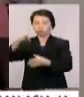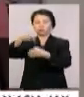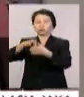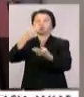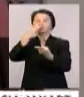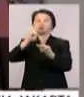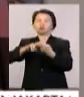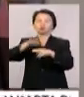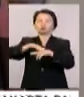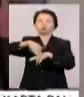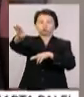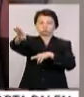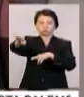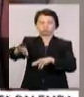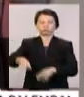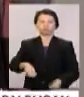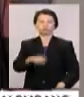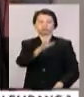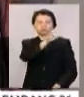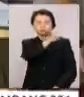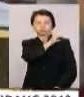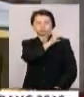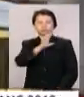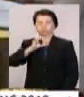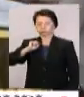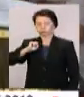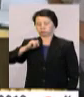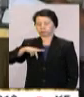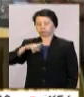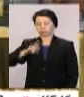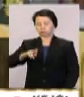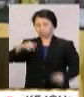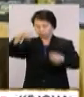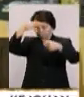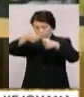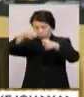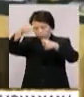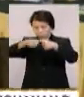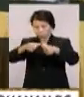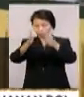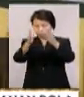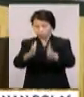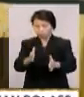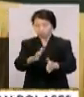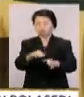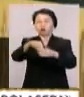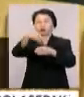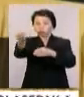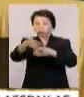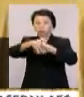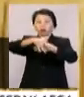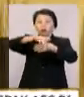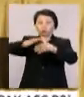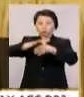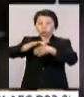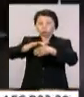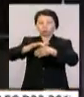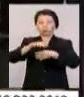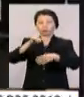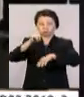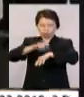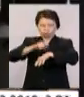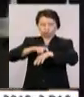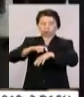pos. Pengerusi SPR Azhar Azizan Harun mengingatkan pengundi supaya keluar awal, sungguhpun